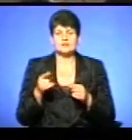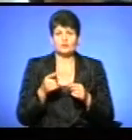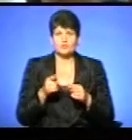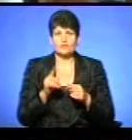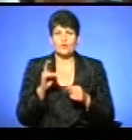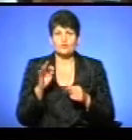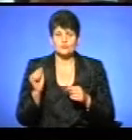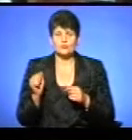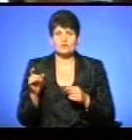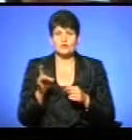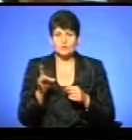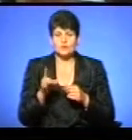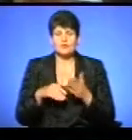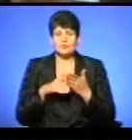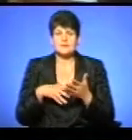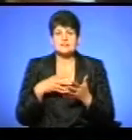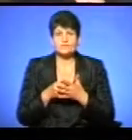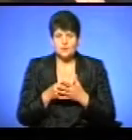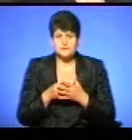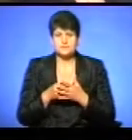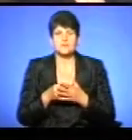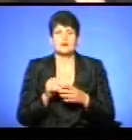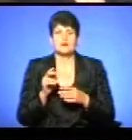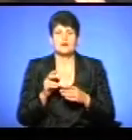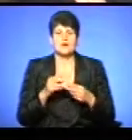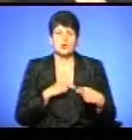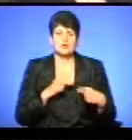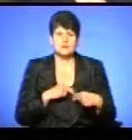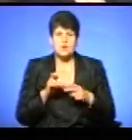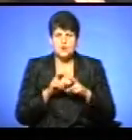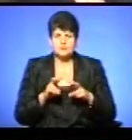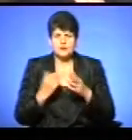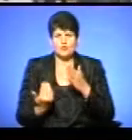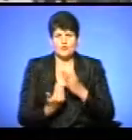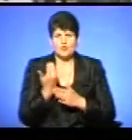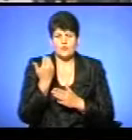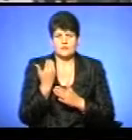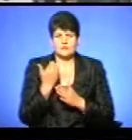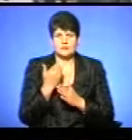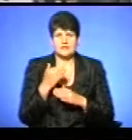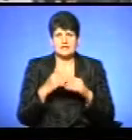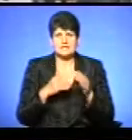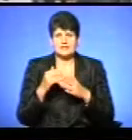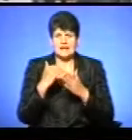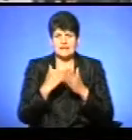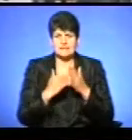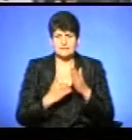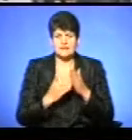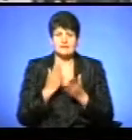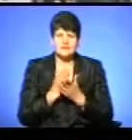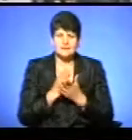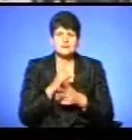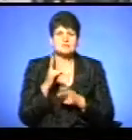як сімейний лікар, допомагає своїм колегам розібратися у новій класифікаційній системі. На цьому є симптоми і